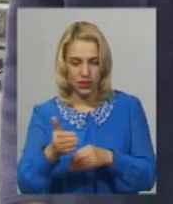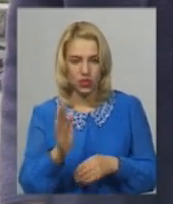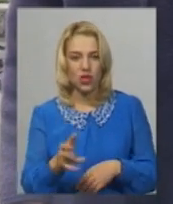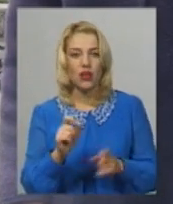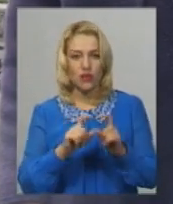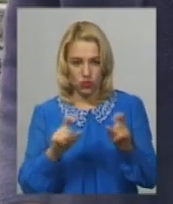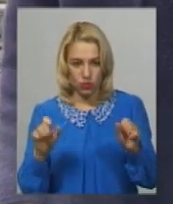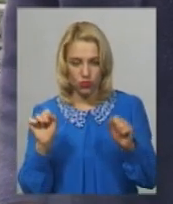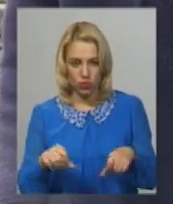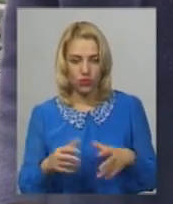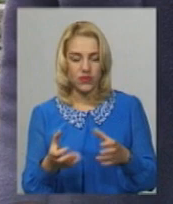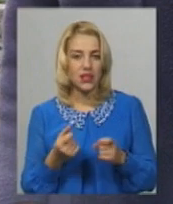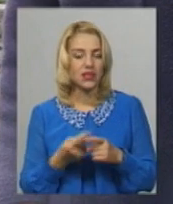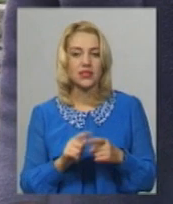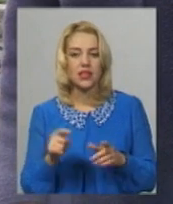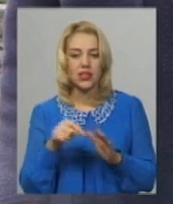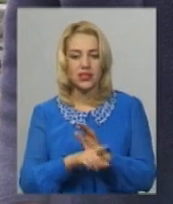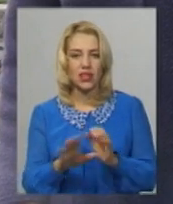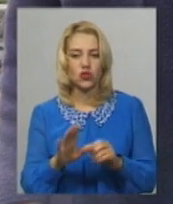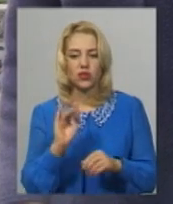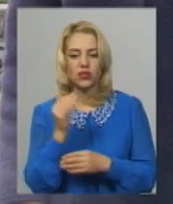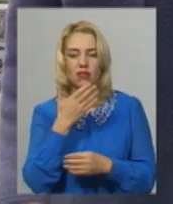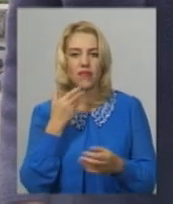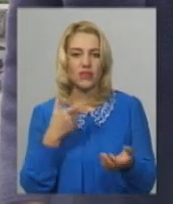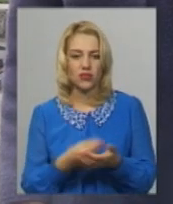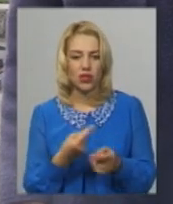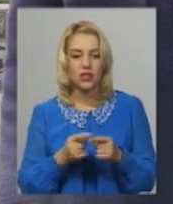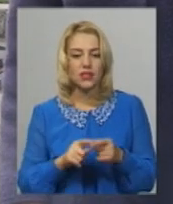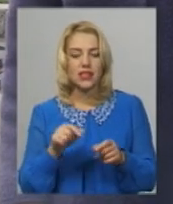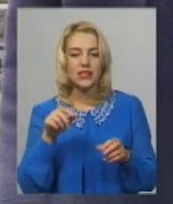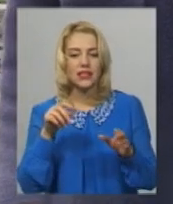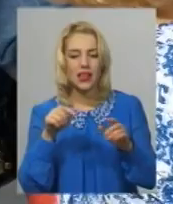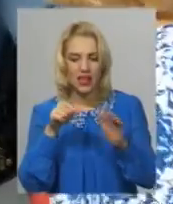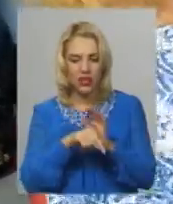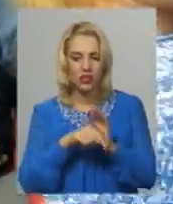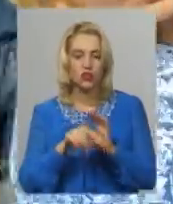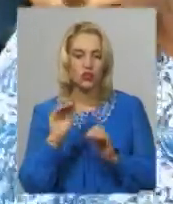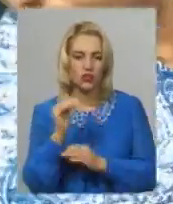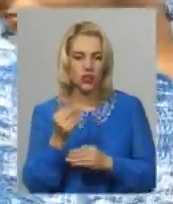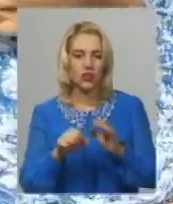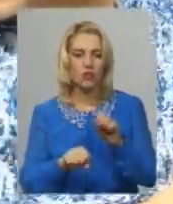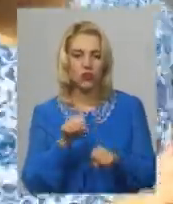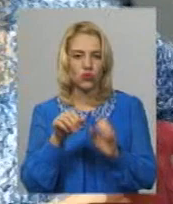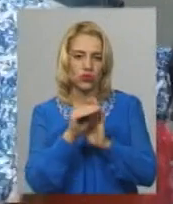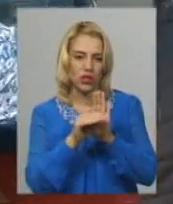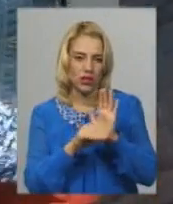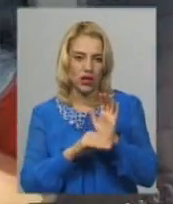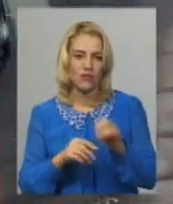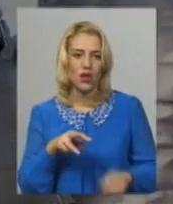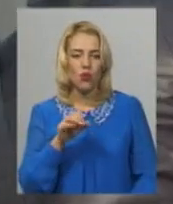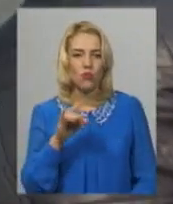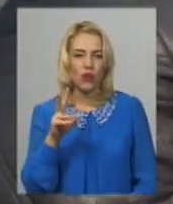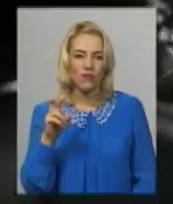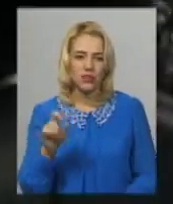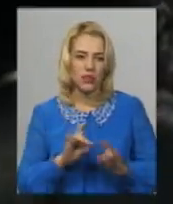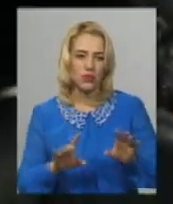школу можуть взяти. Це не значить, що дитина не вакцинована, це значить, що в неї порушений графік. Марія Муравська розповіла, що у Хмельницькому та